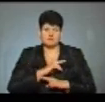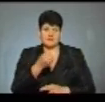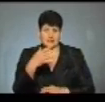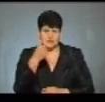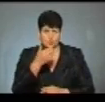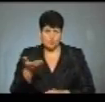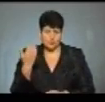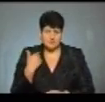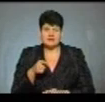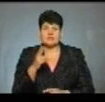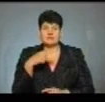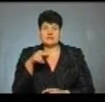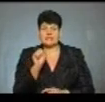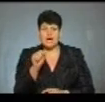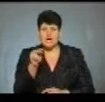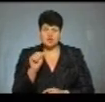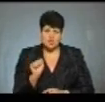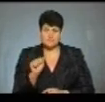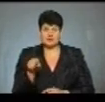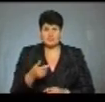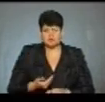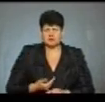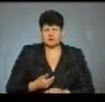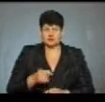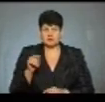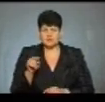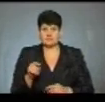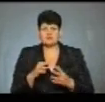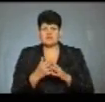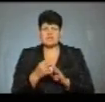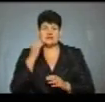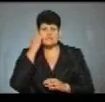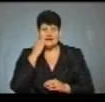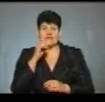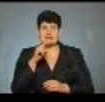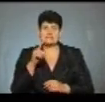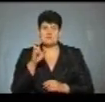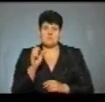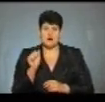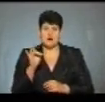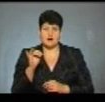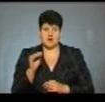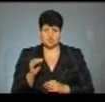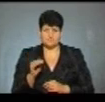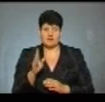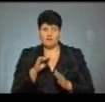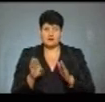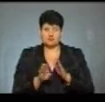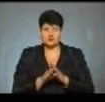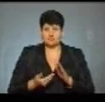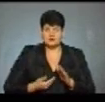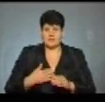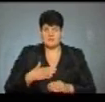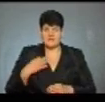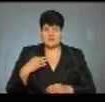У нас там дача невелика, і вони там проживають в селі Старий Збараж. В Підволочиську живе мій